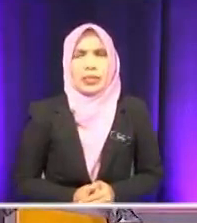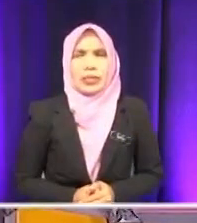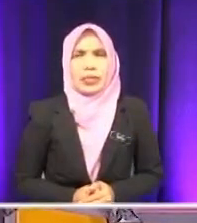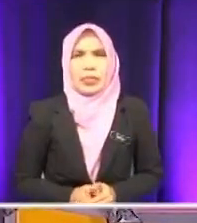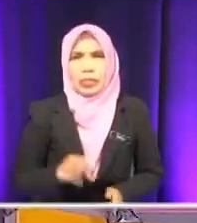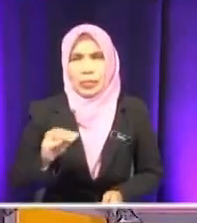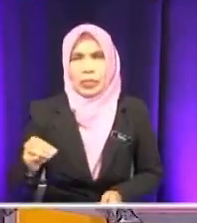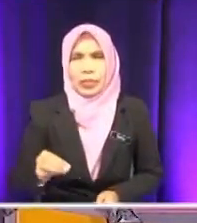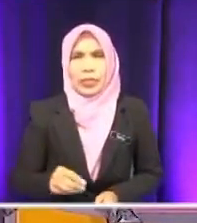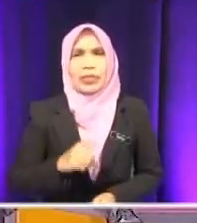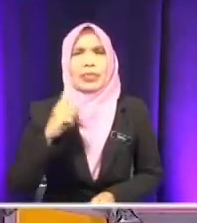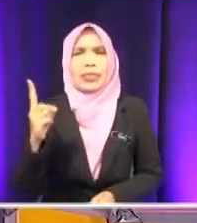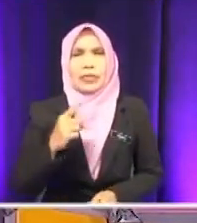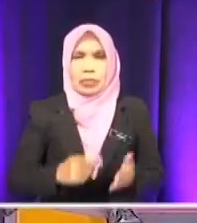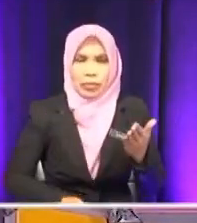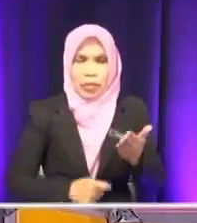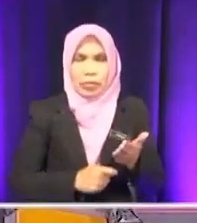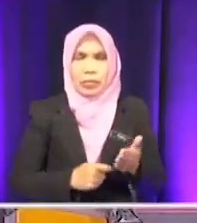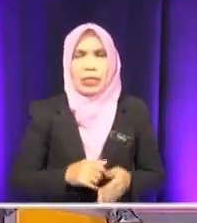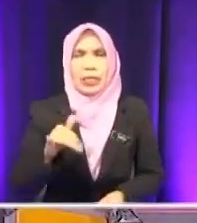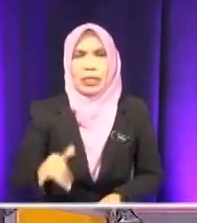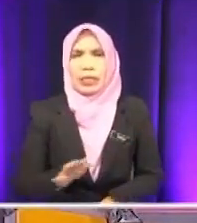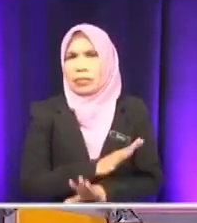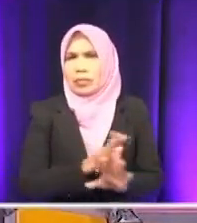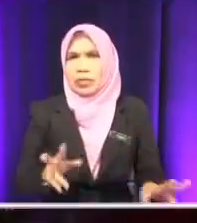jadi kita ambil yang penting saja